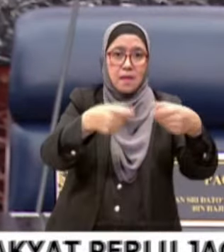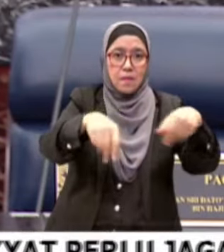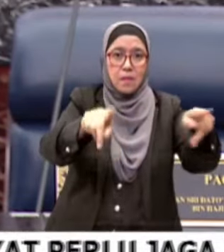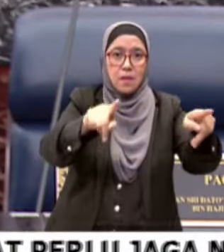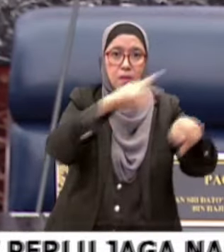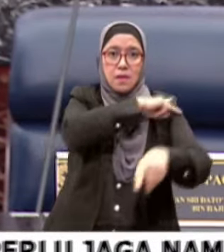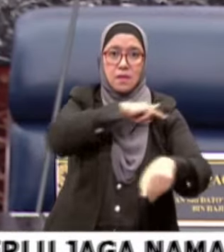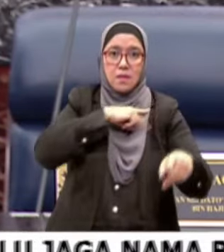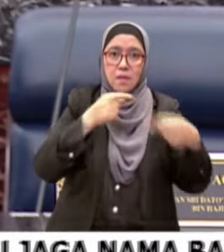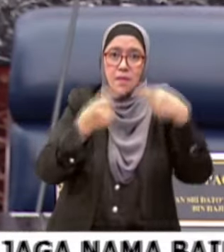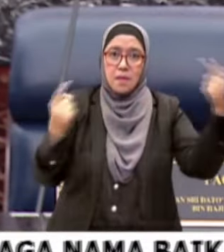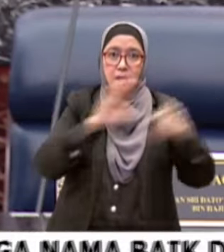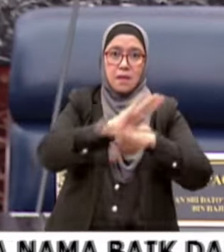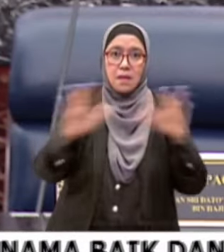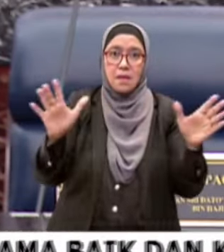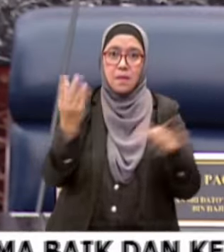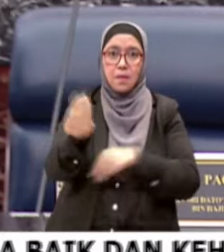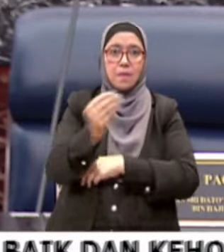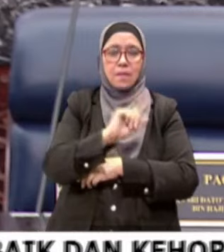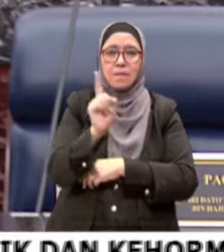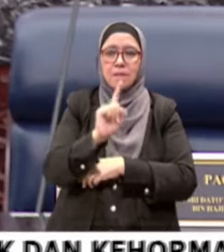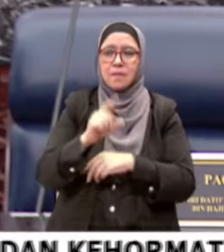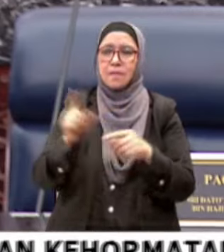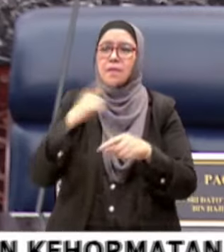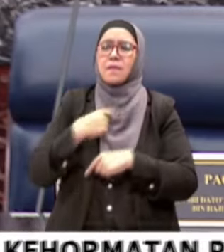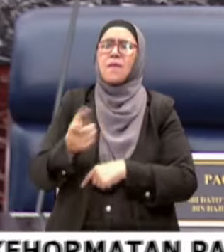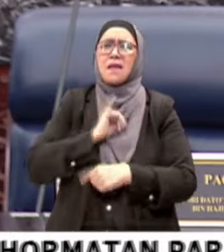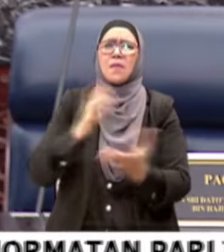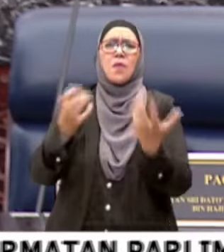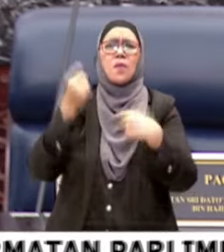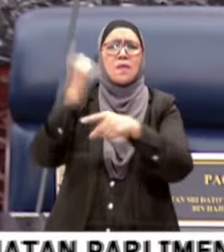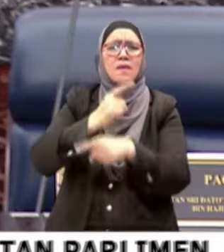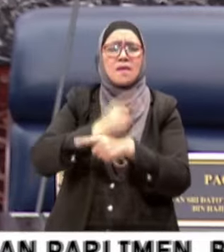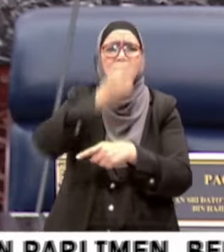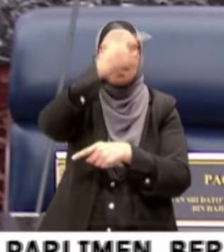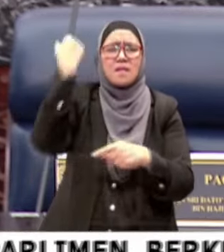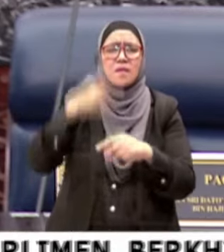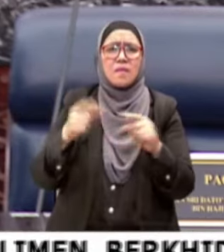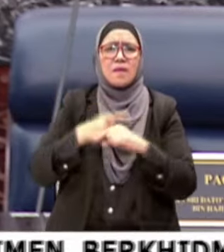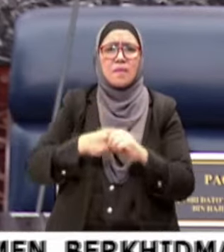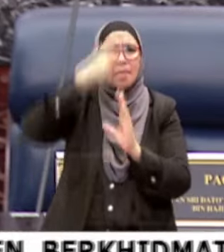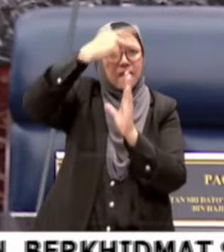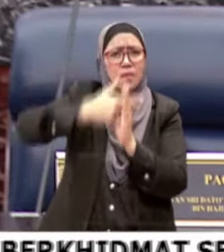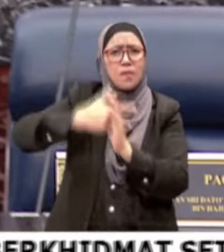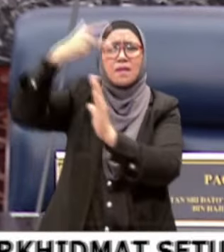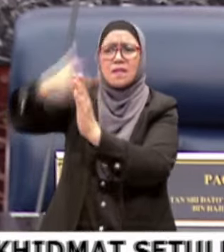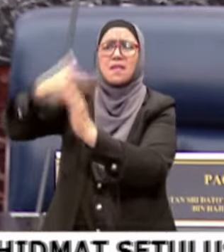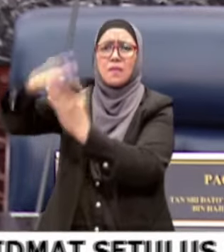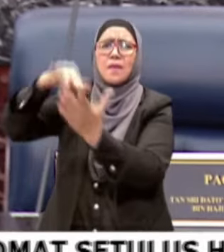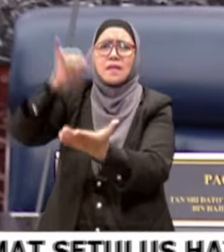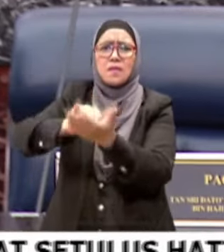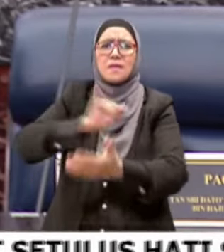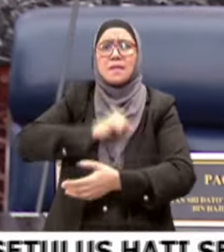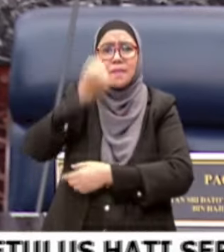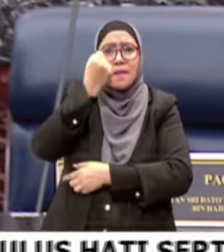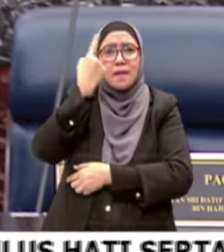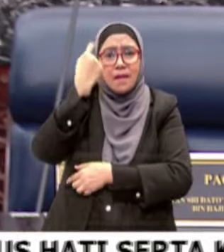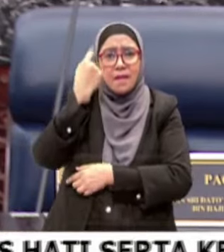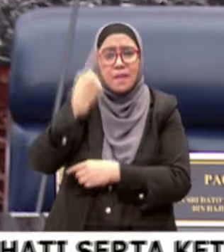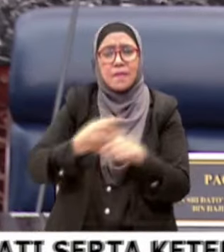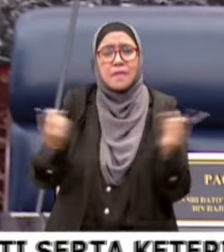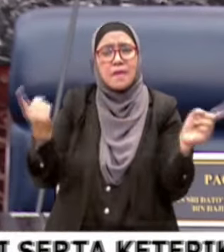saya betulkan itu kan amalan daripada quotes ke kota itu saya paham tapi kalau